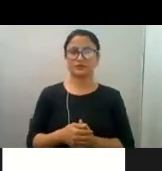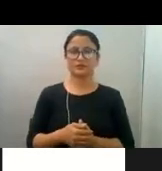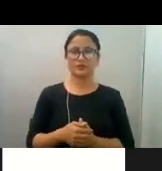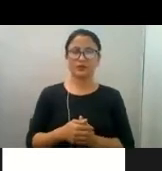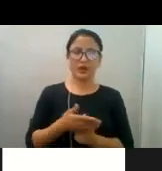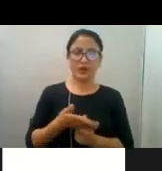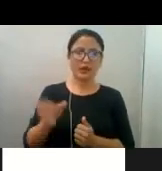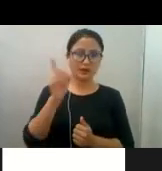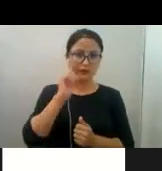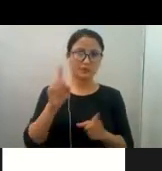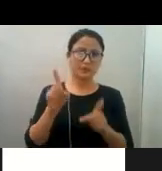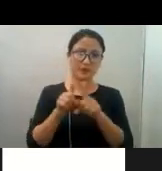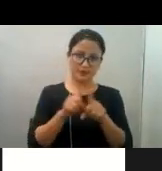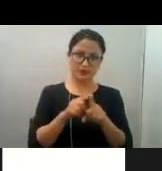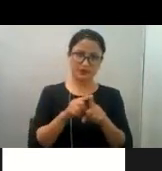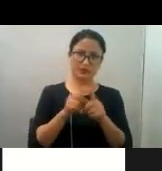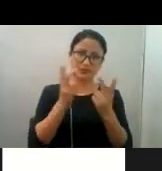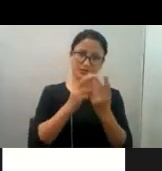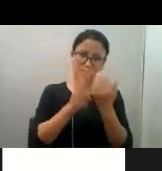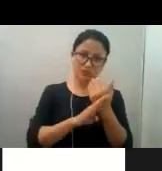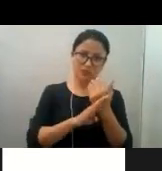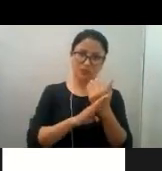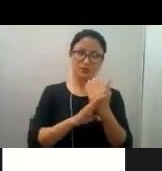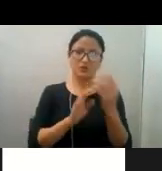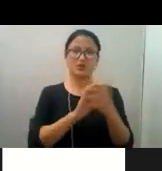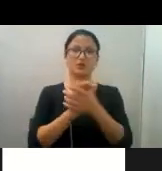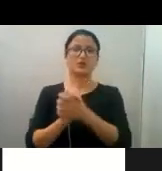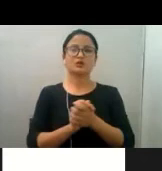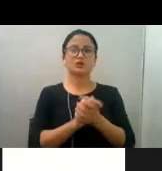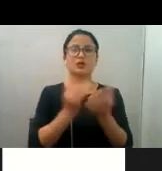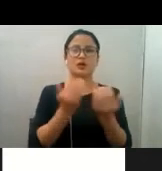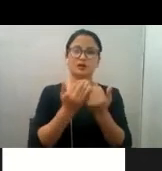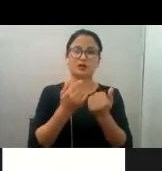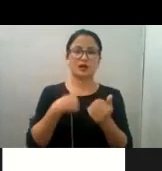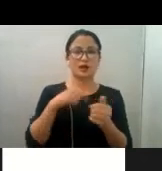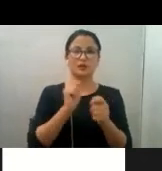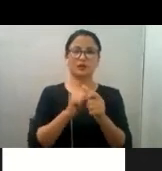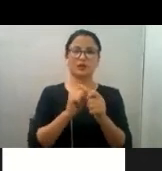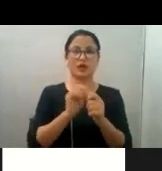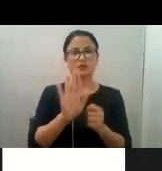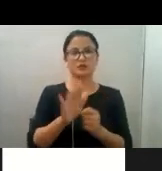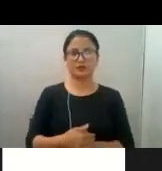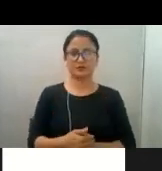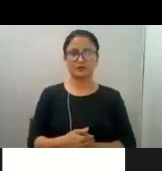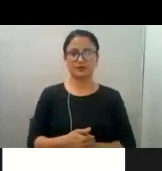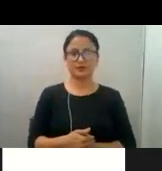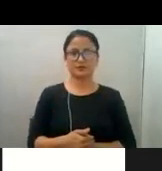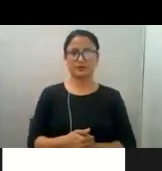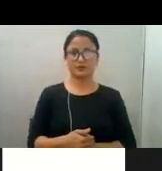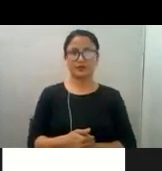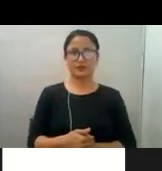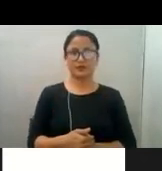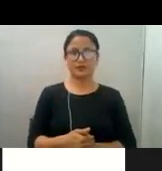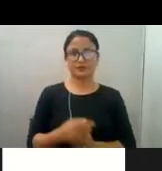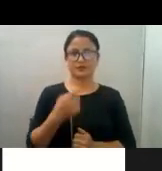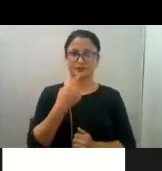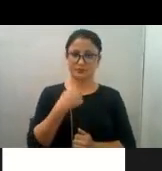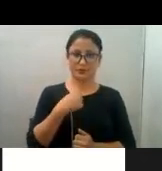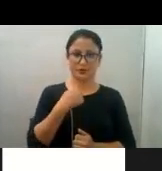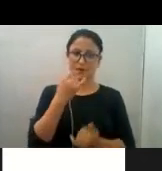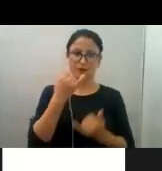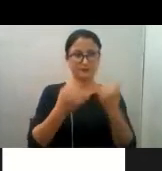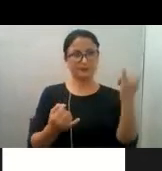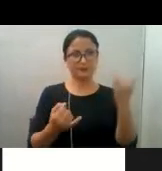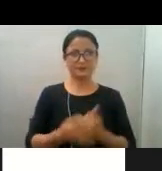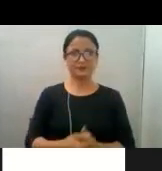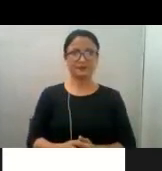आउँदो दिनहरूमा पनि यस्तै खालको सहकार्य गर्न हामी तयार छौँ हजुरहरूसँग यति नै भन्न चाहन्छु म